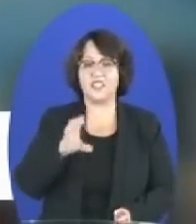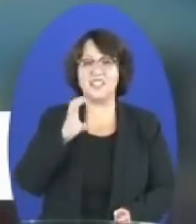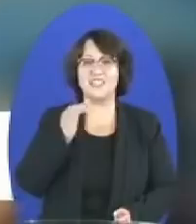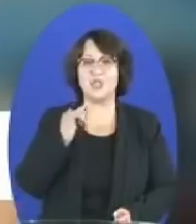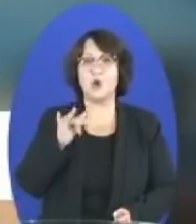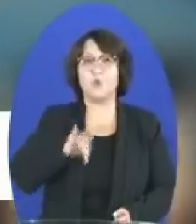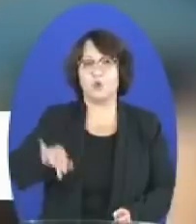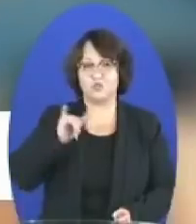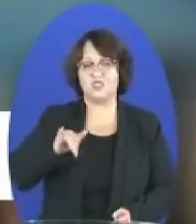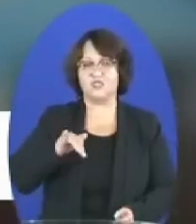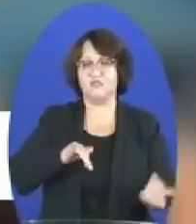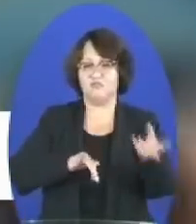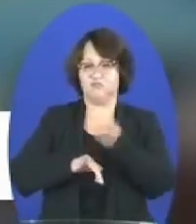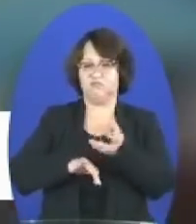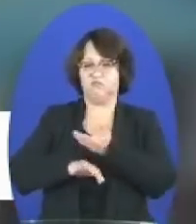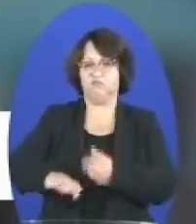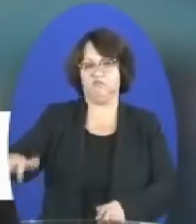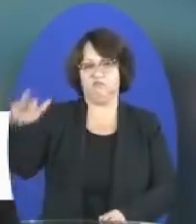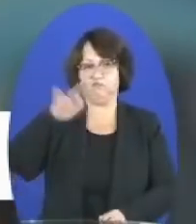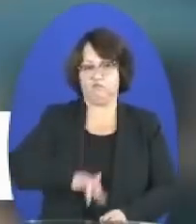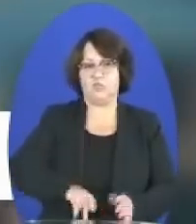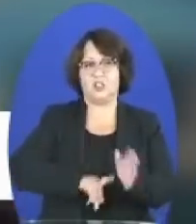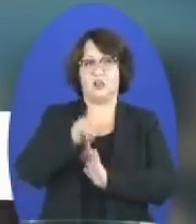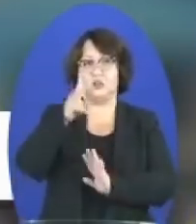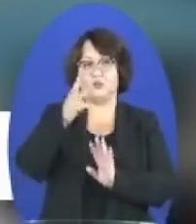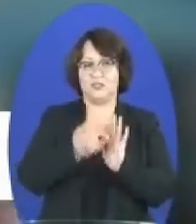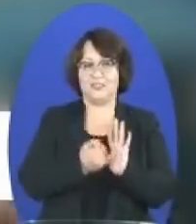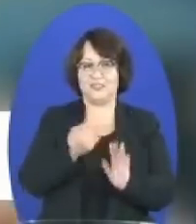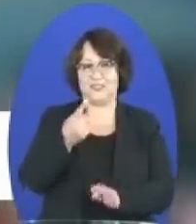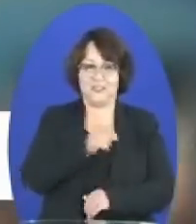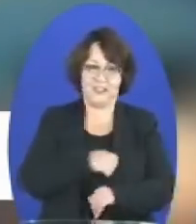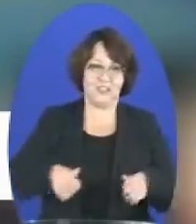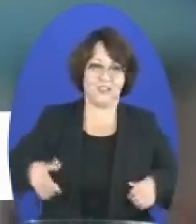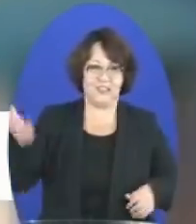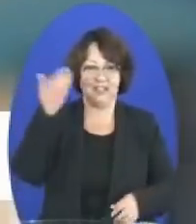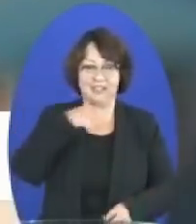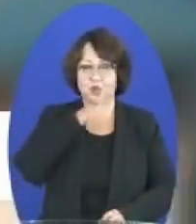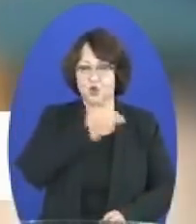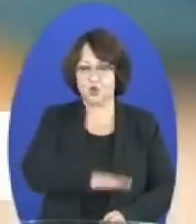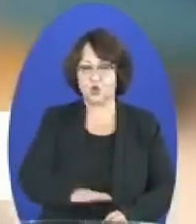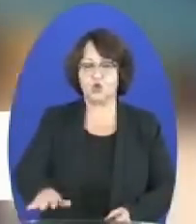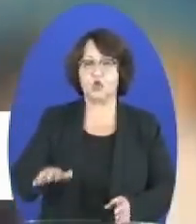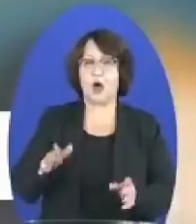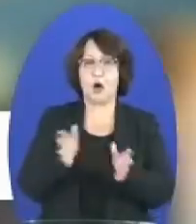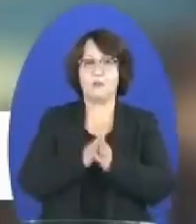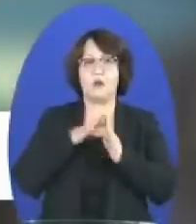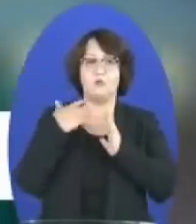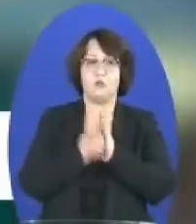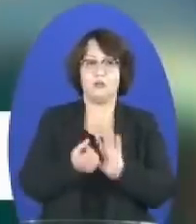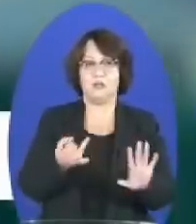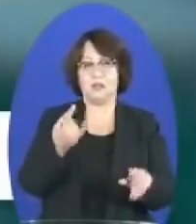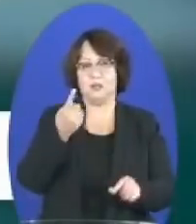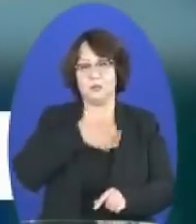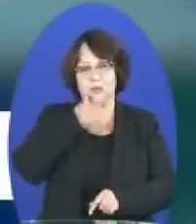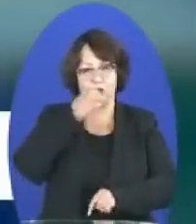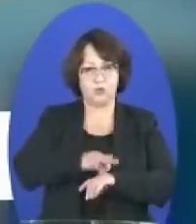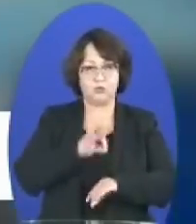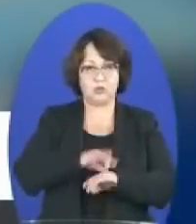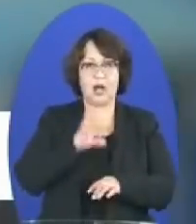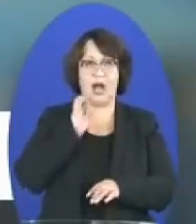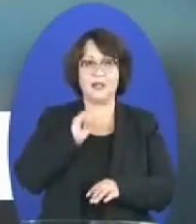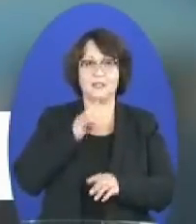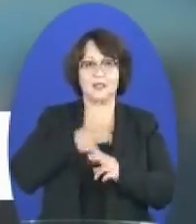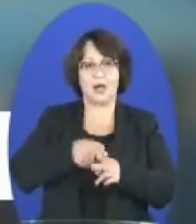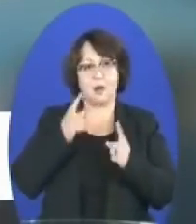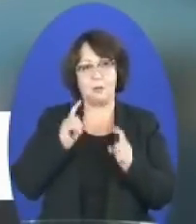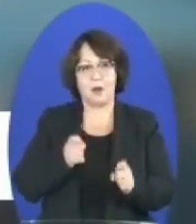Эхний нислэгээр 261 иргэн ирсэн байна. Тодруулах юм бол бага насны хүүхэдтэй гэр бүл 71, эрүүл мэндийн шалтгаантай болоод асран хамгаалагчтай